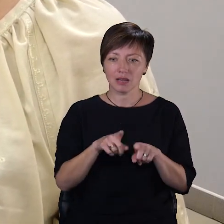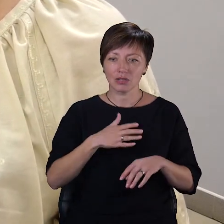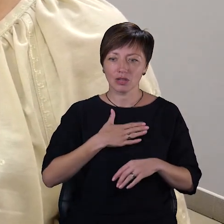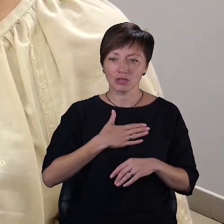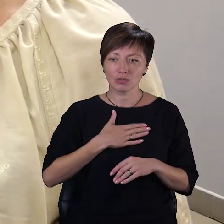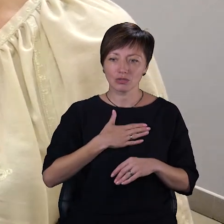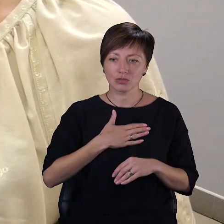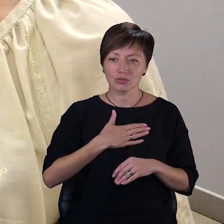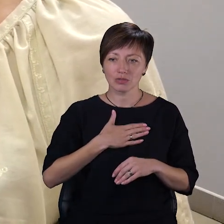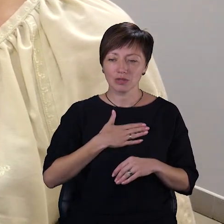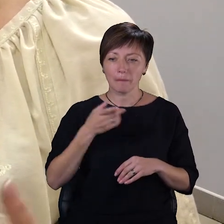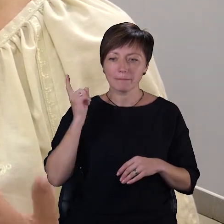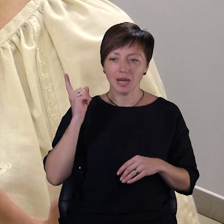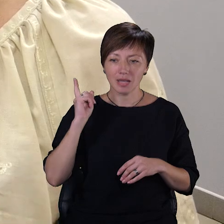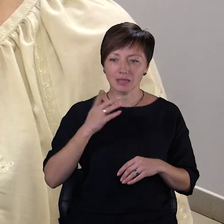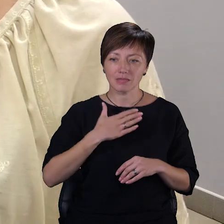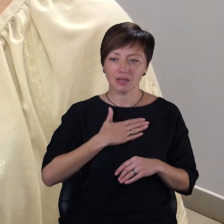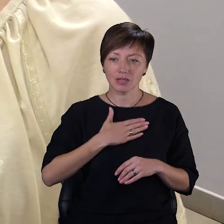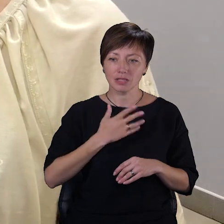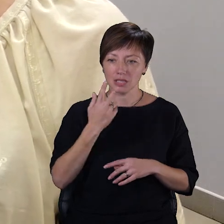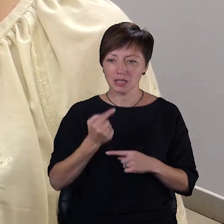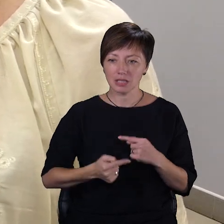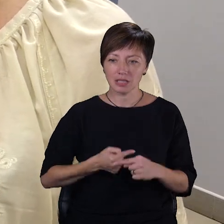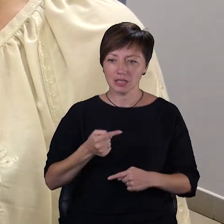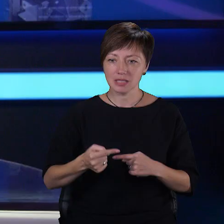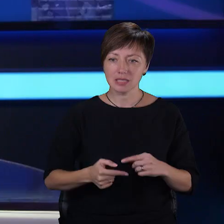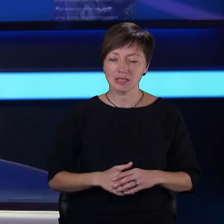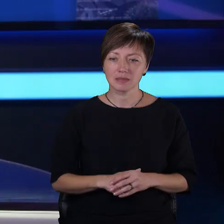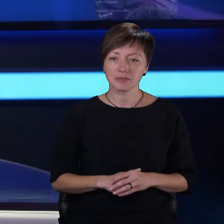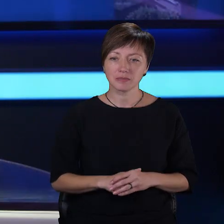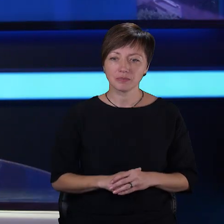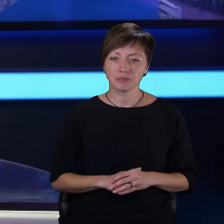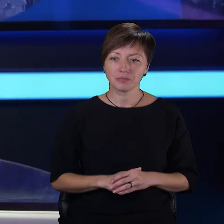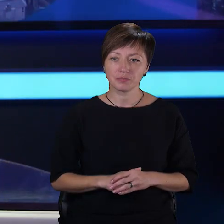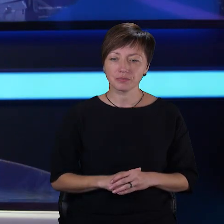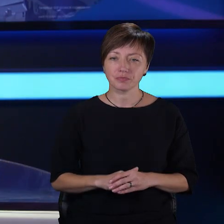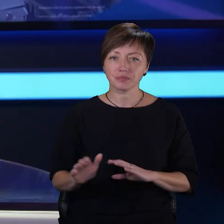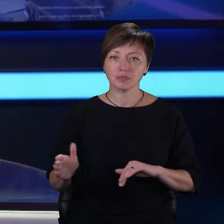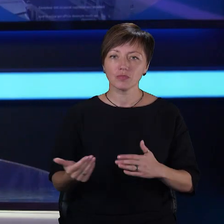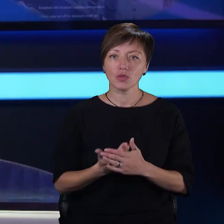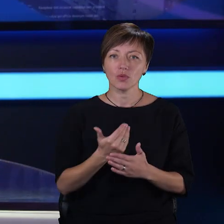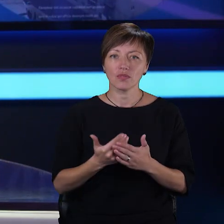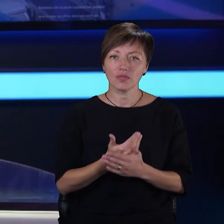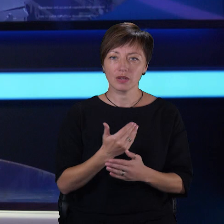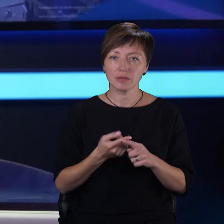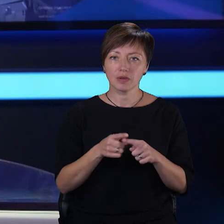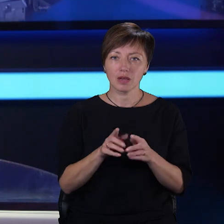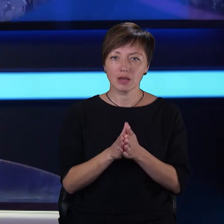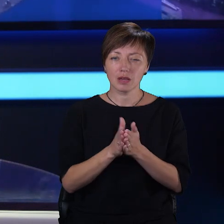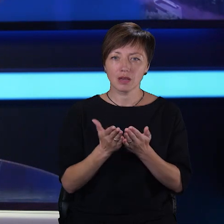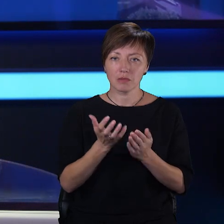наших предків, наших традицій. Новий випуск «Альманаху «Південний